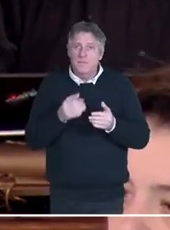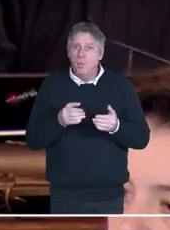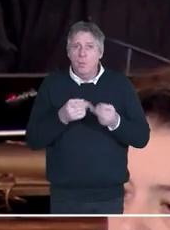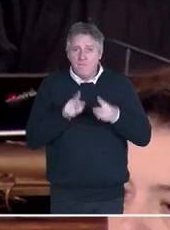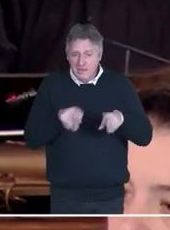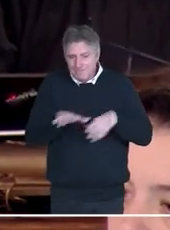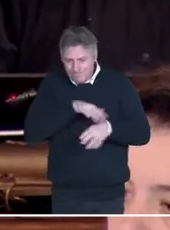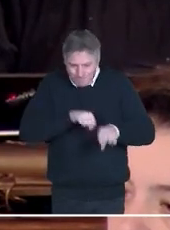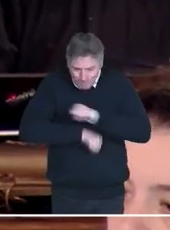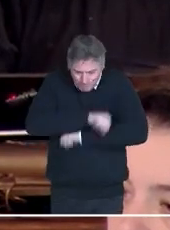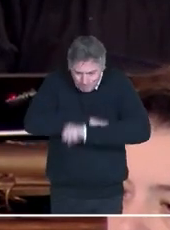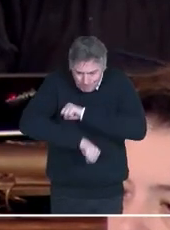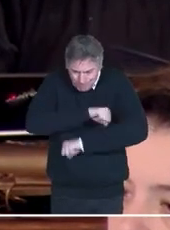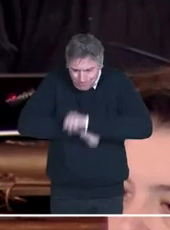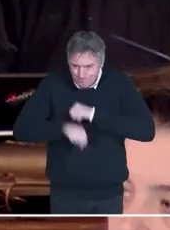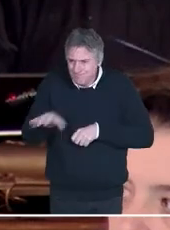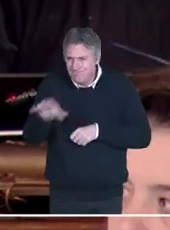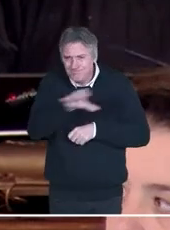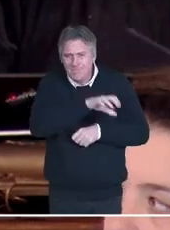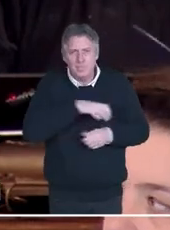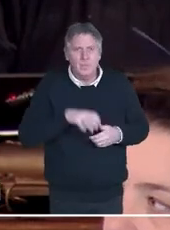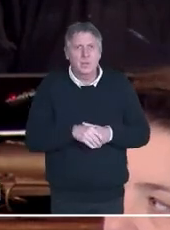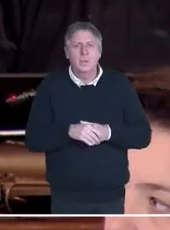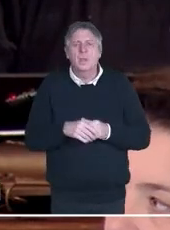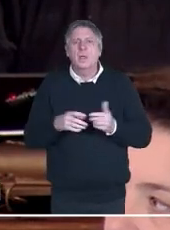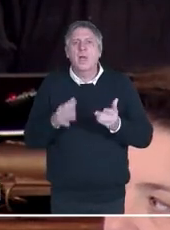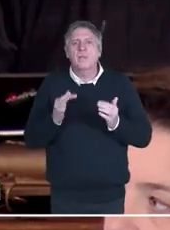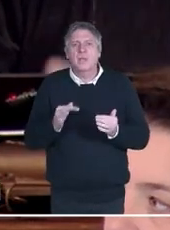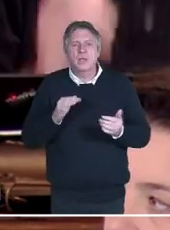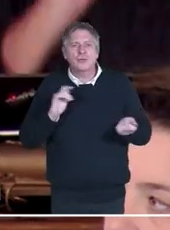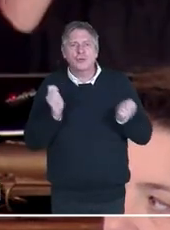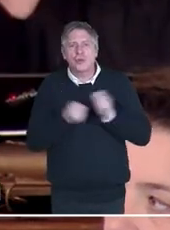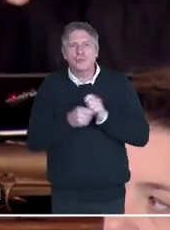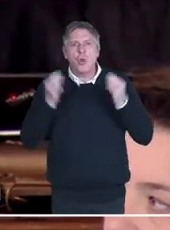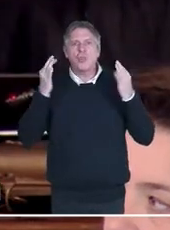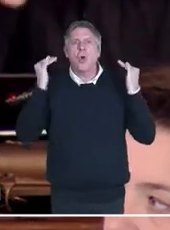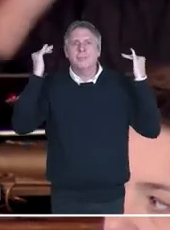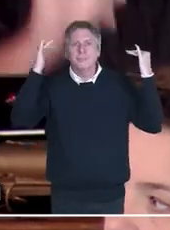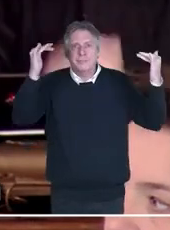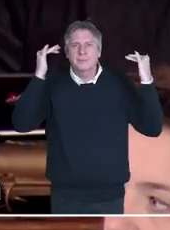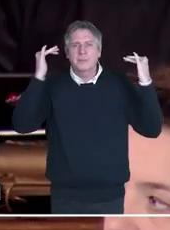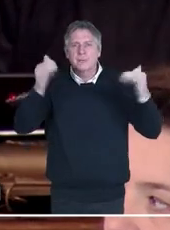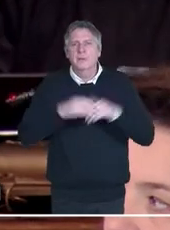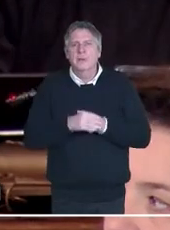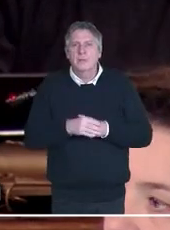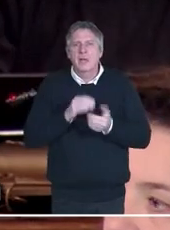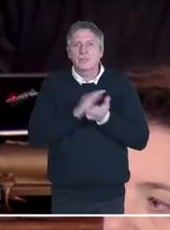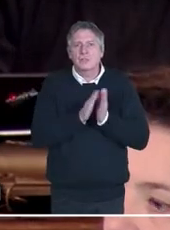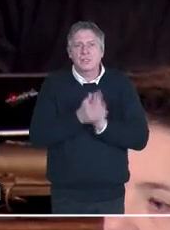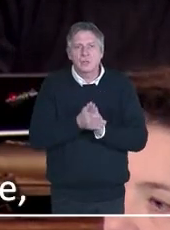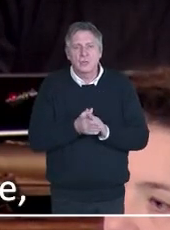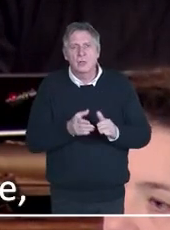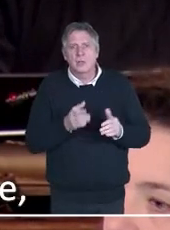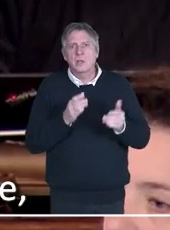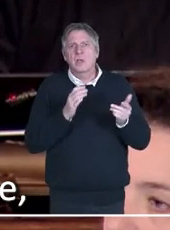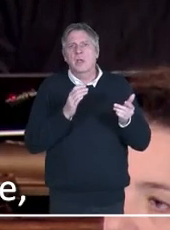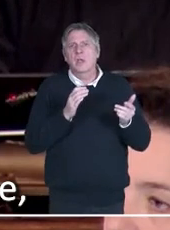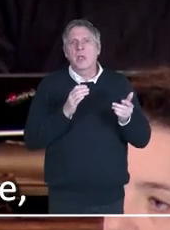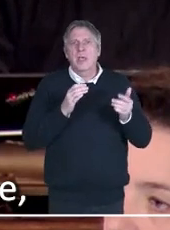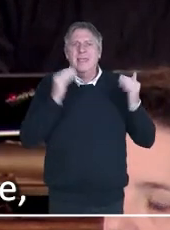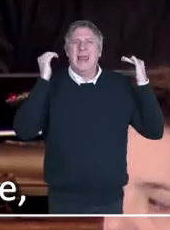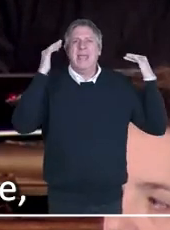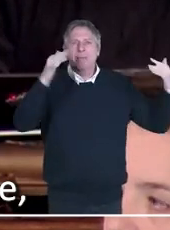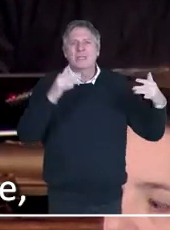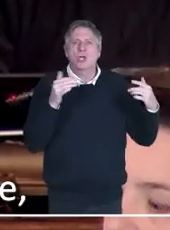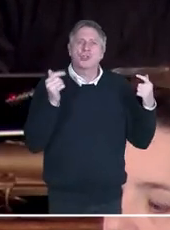prolongement de son engagement dans la lutte contre le changement climatique, la ville de Bordeaux souhaite appuyer l'association Climate Change, coalition d'acteurs déjà